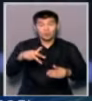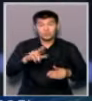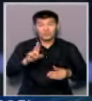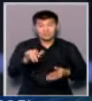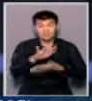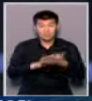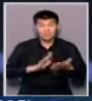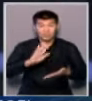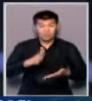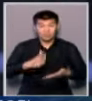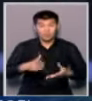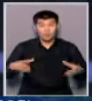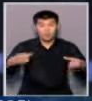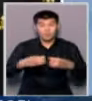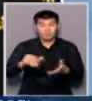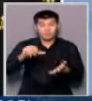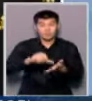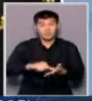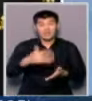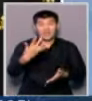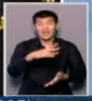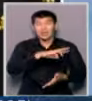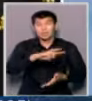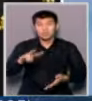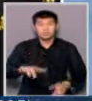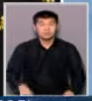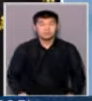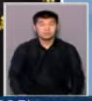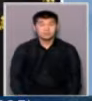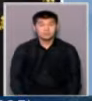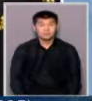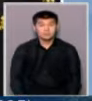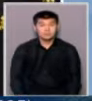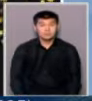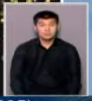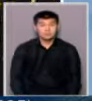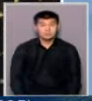қазанға дейін жалғасады. Жалпы жүлде қоры 40 миллион теңгені құрайды.